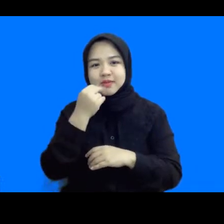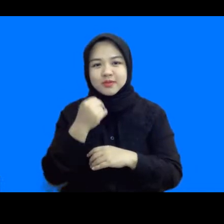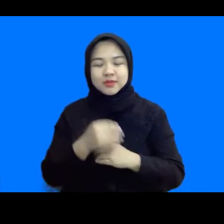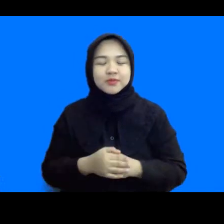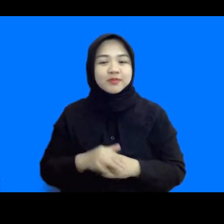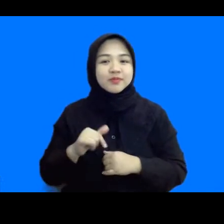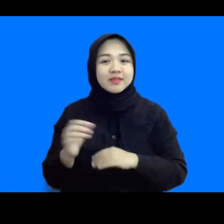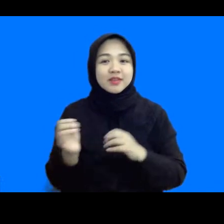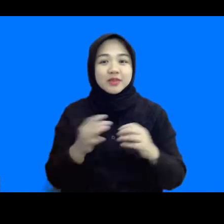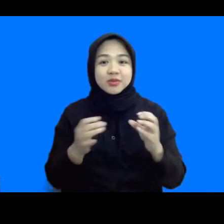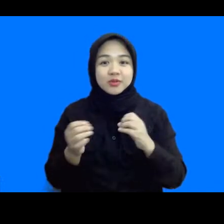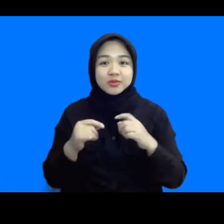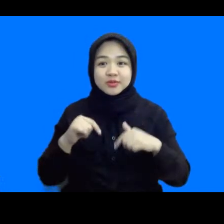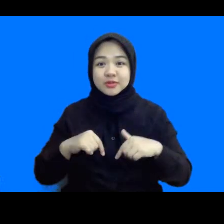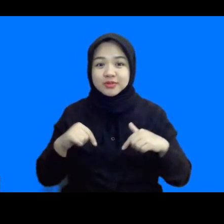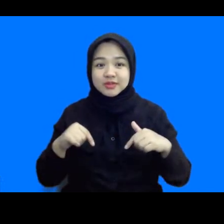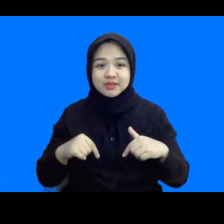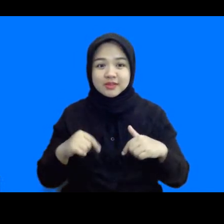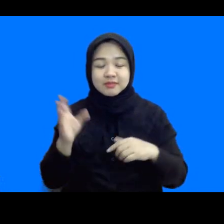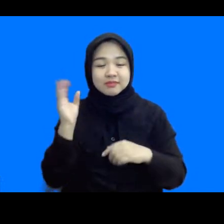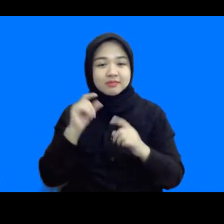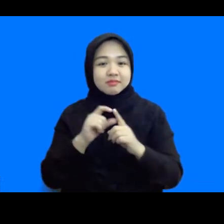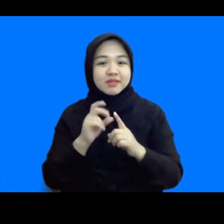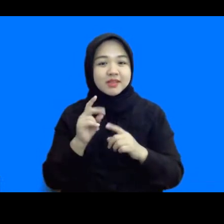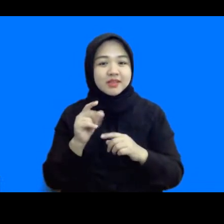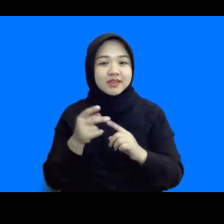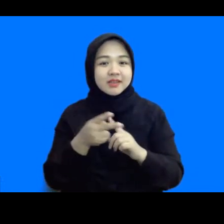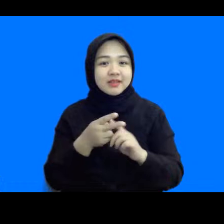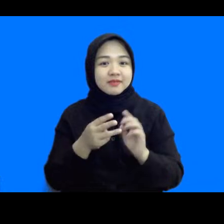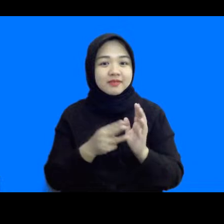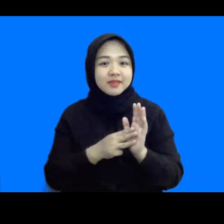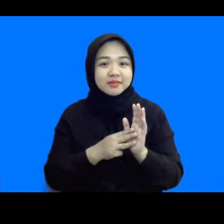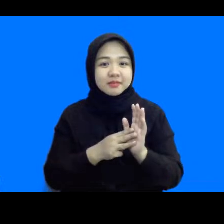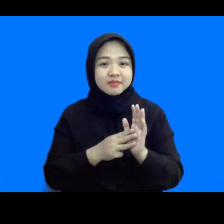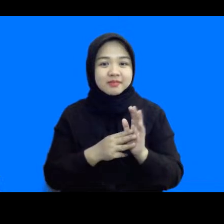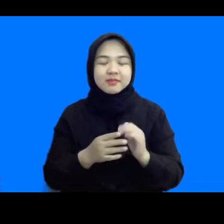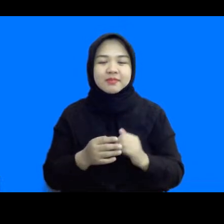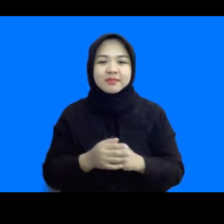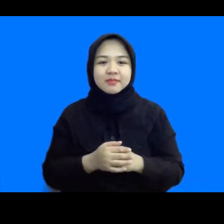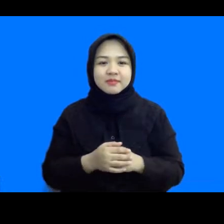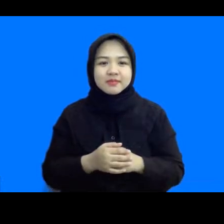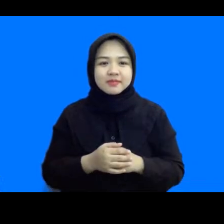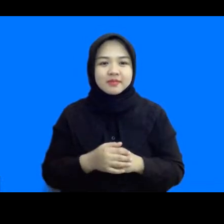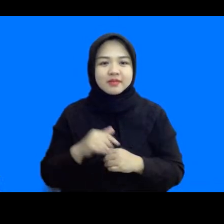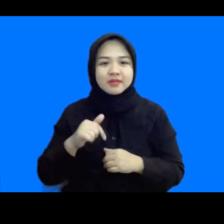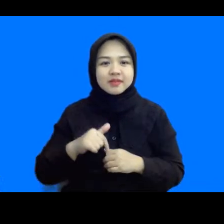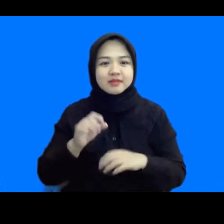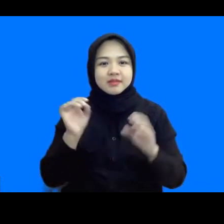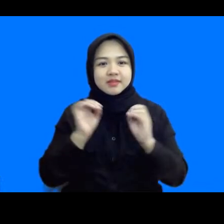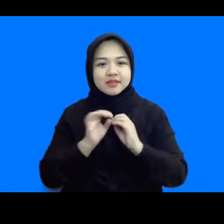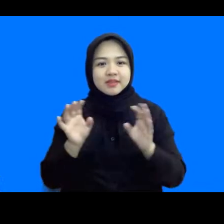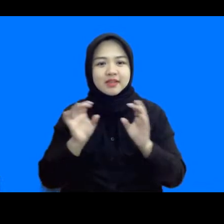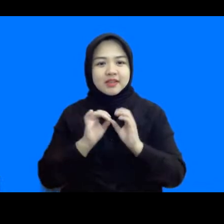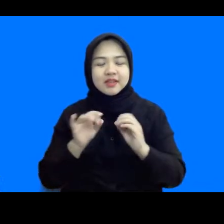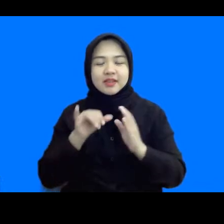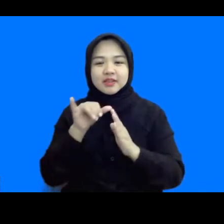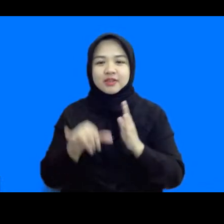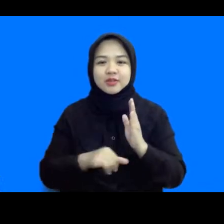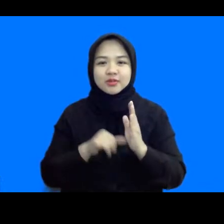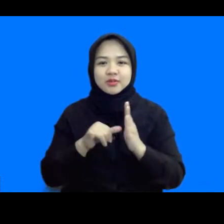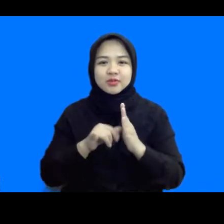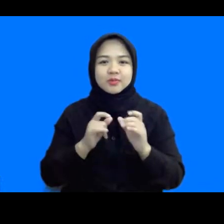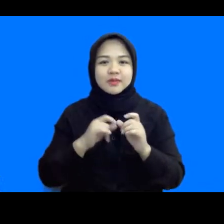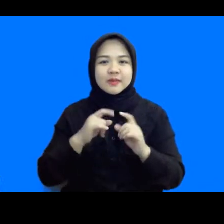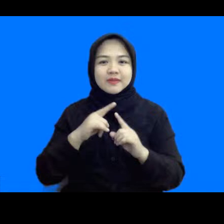ini pendengar PRFM yang menyimaknya di 107,5 PRFM News Channel juga disiarkan di YouTube Save the